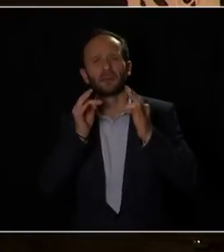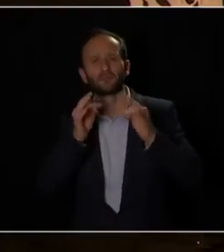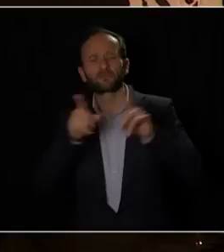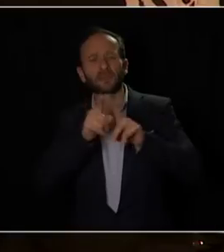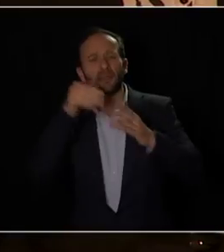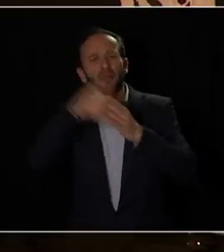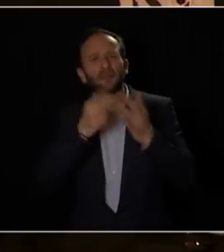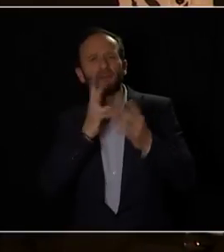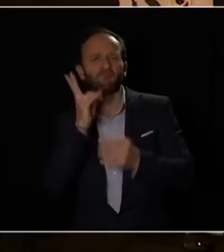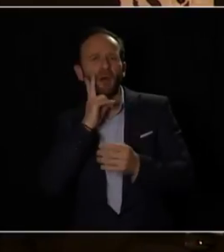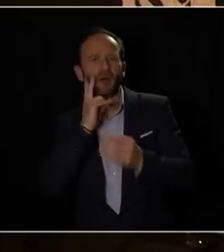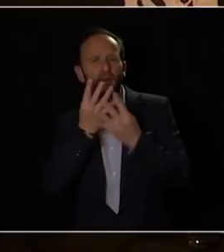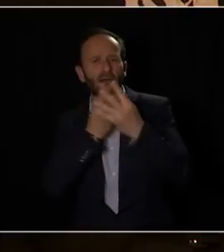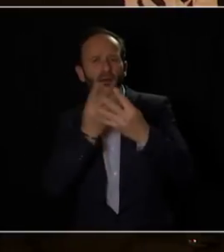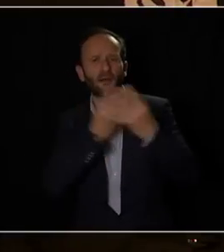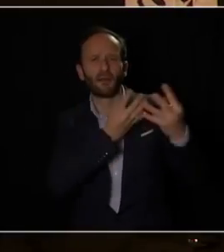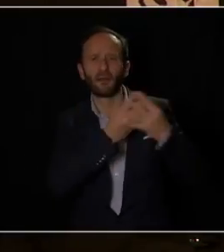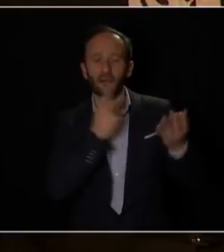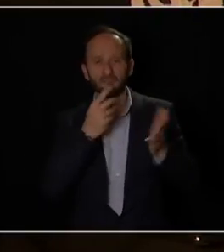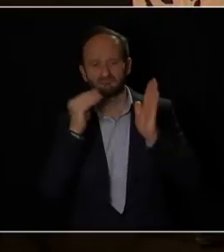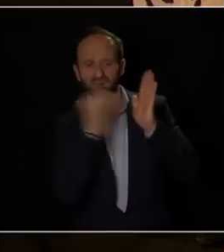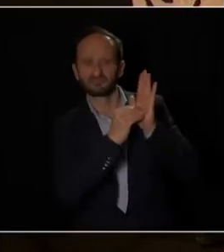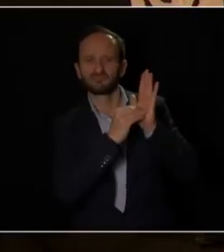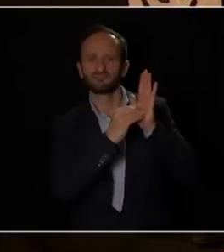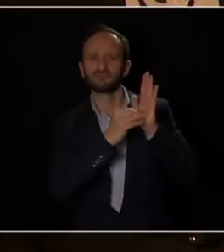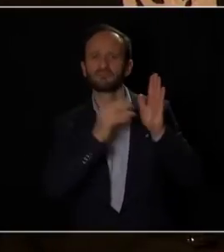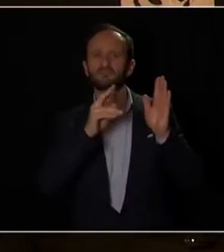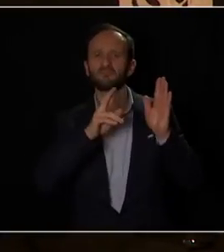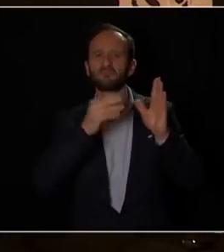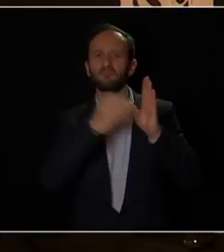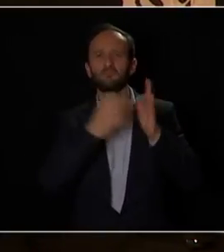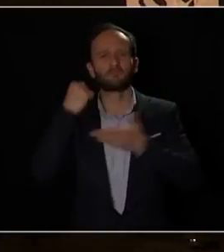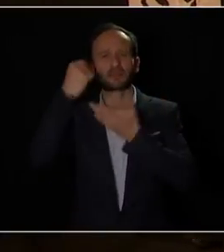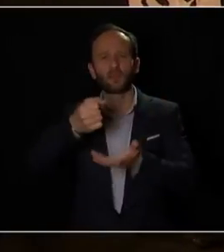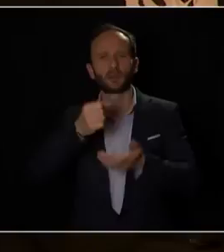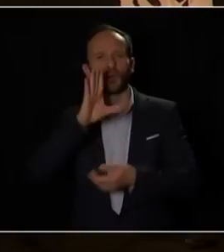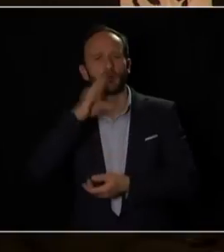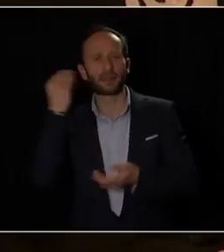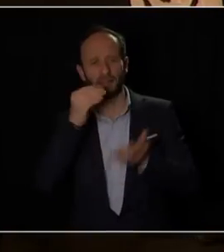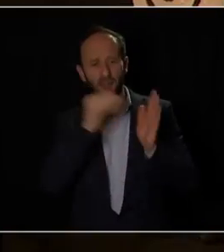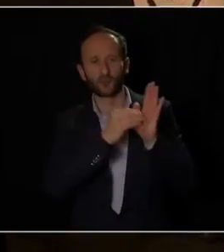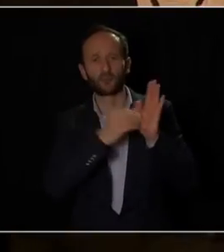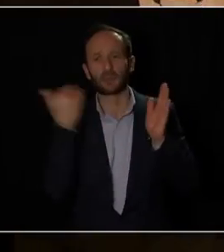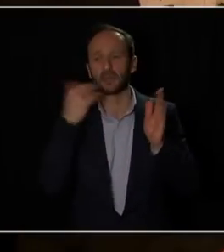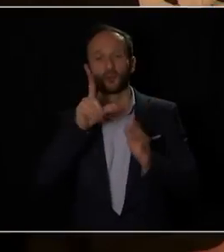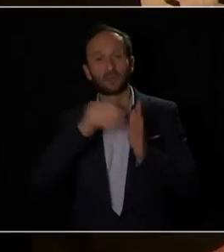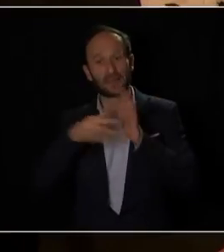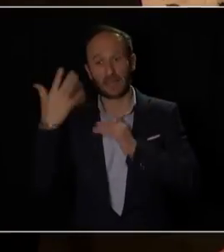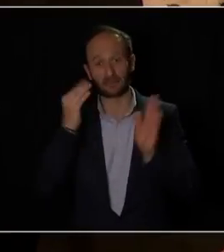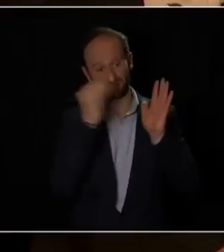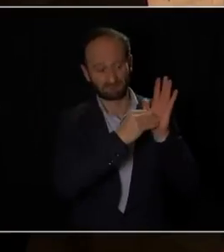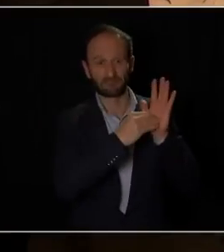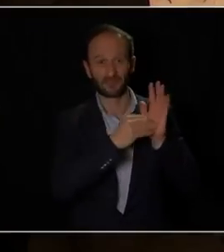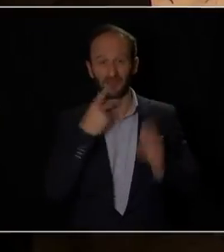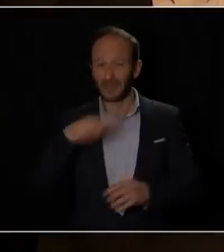Bourgogne, inscrit au patrimoine mondial de l'humanité depuis le 4 juillet 2015. Il nous a fallu 14 ans, 14